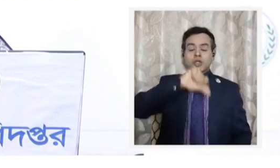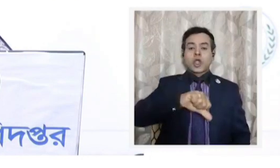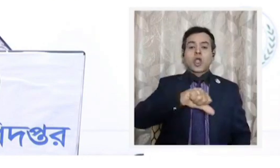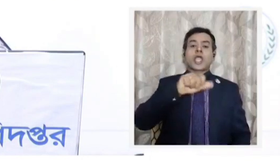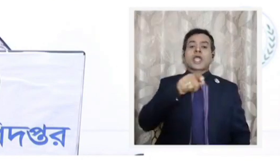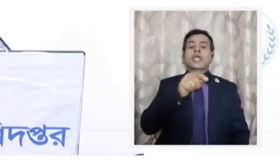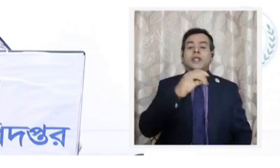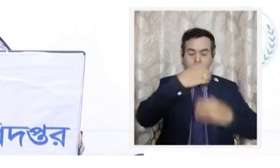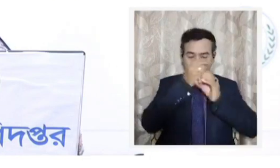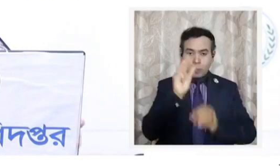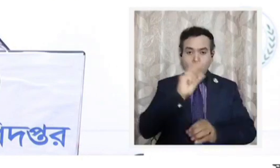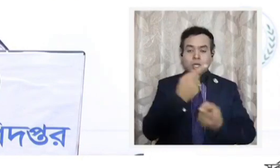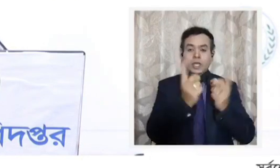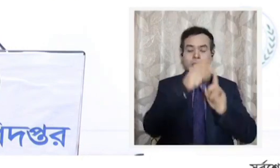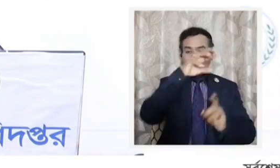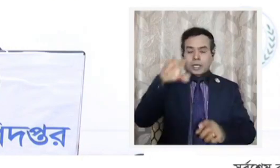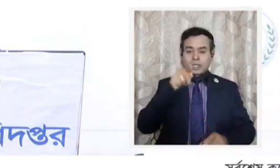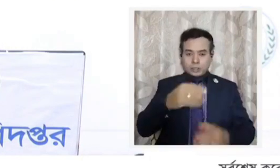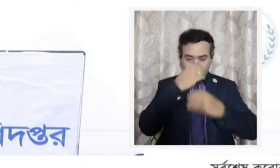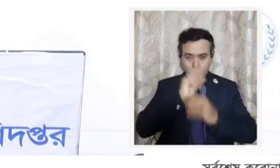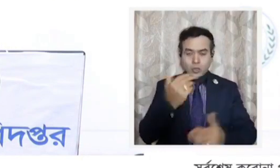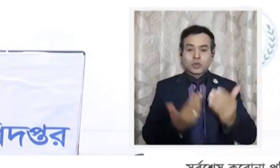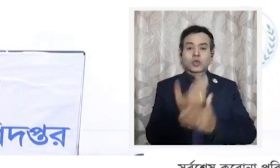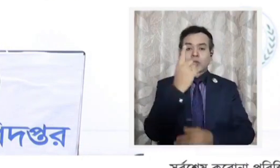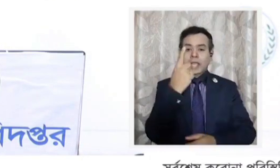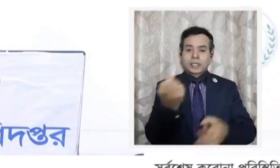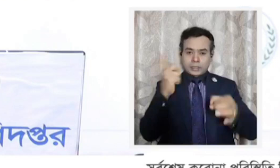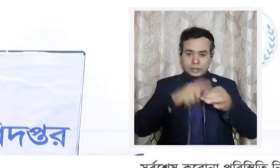আজ 69টি পরীক্ষাগারে পরীক্ষা কার্যক্রম চলেছে।